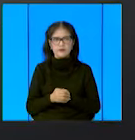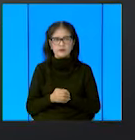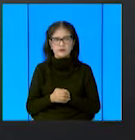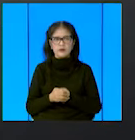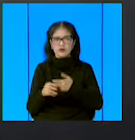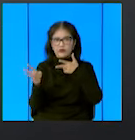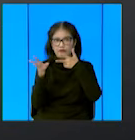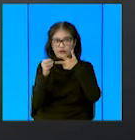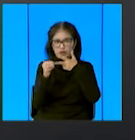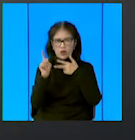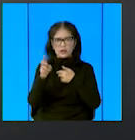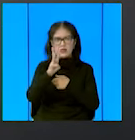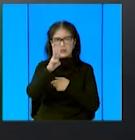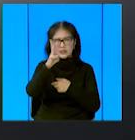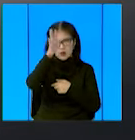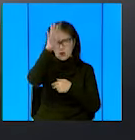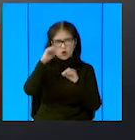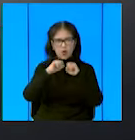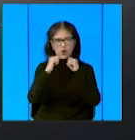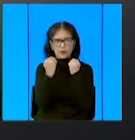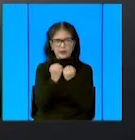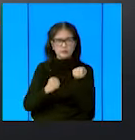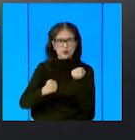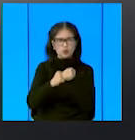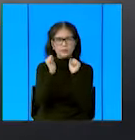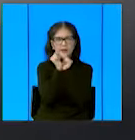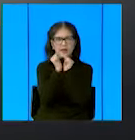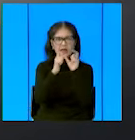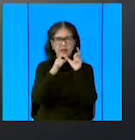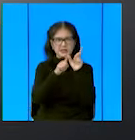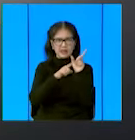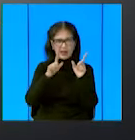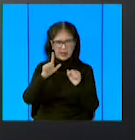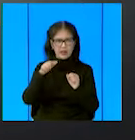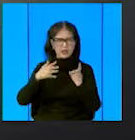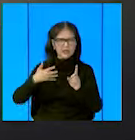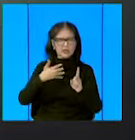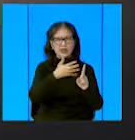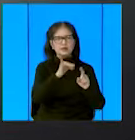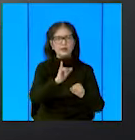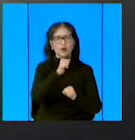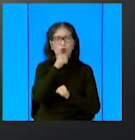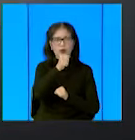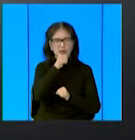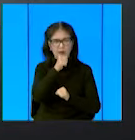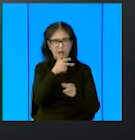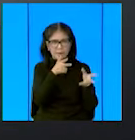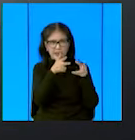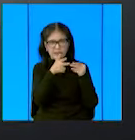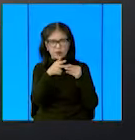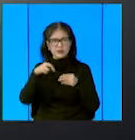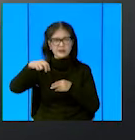Video memperlihatkan tiga oknum ormas pendukung terpidana Syahrul Yasin Limpo mengejar dan melakukan kekerasan terhadap seorang